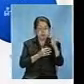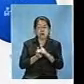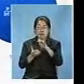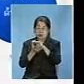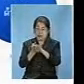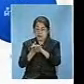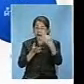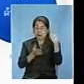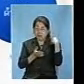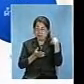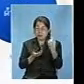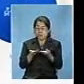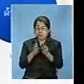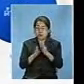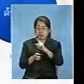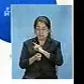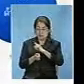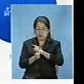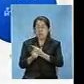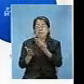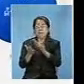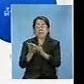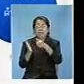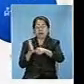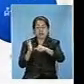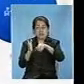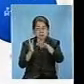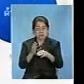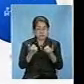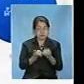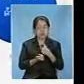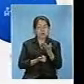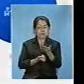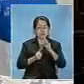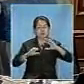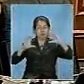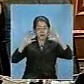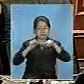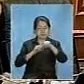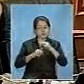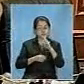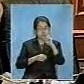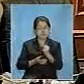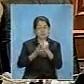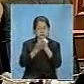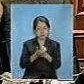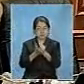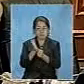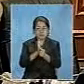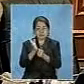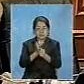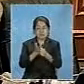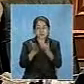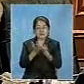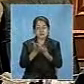าเรากำลังขอความกรุณาจากรัฐสภาได้กรุณาพิจารณาที่จะปรับบันไดภาษีเงินได้บุคคลธรรมด